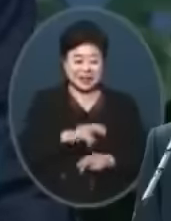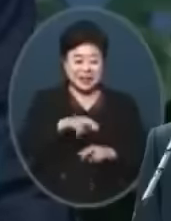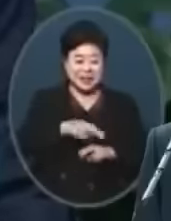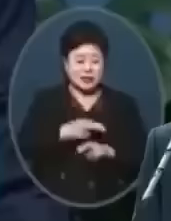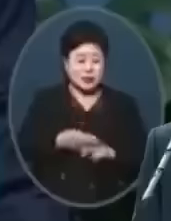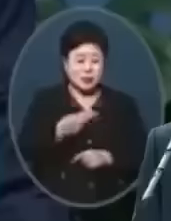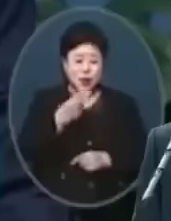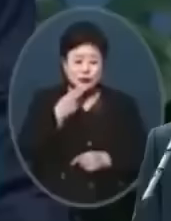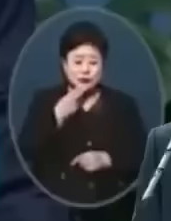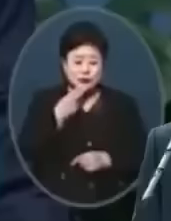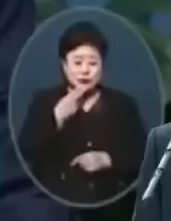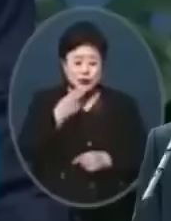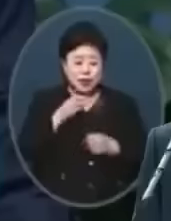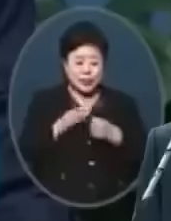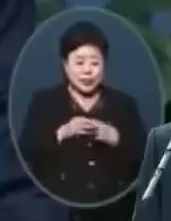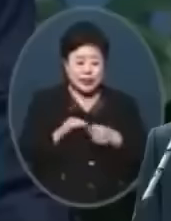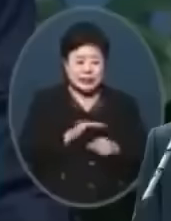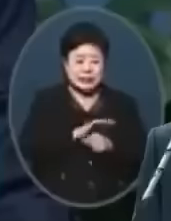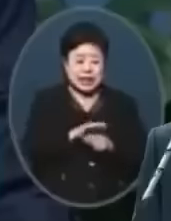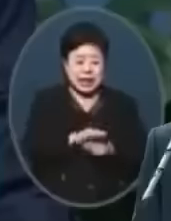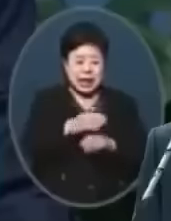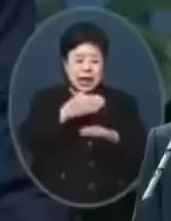사랑과 감사의